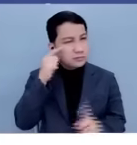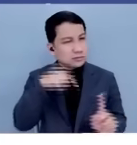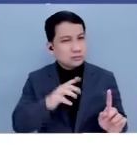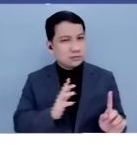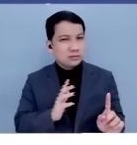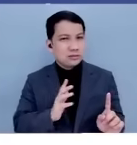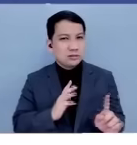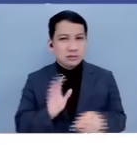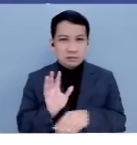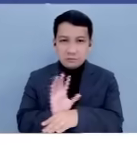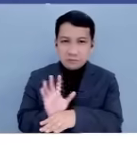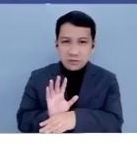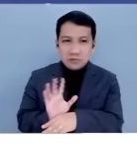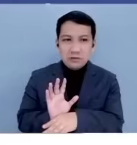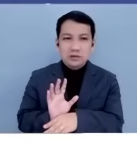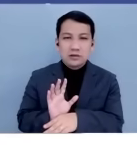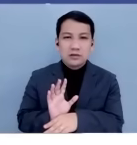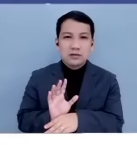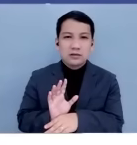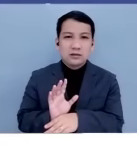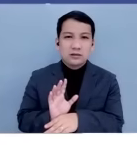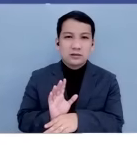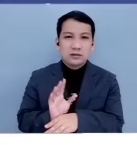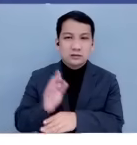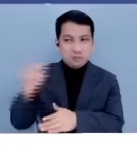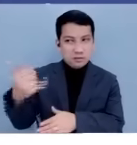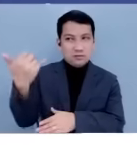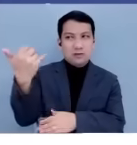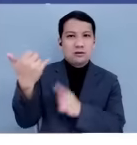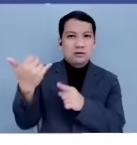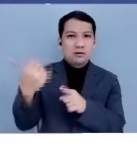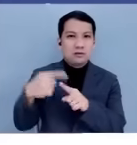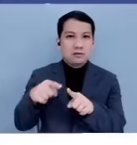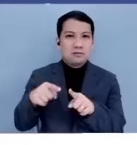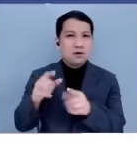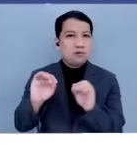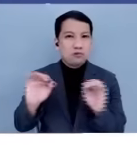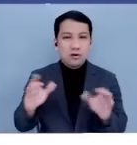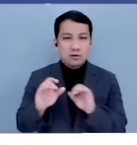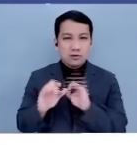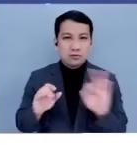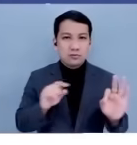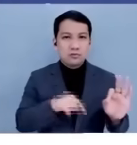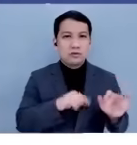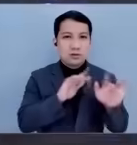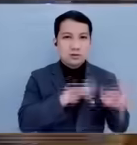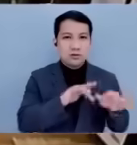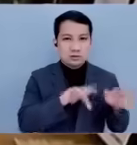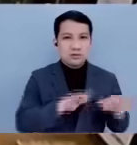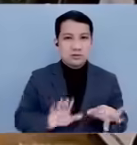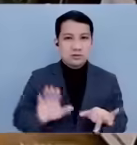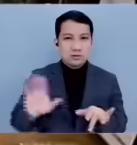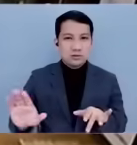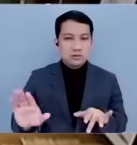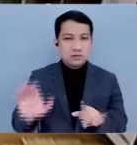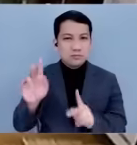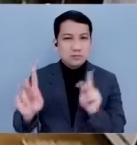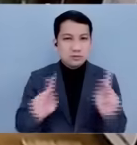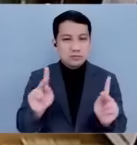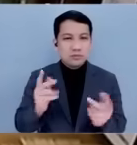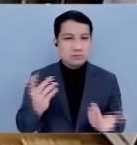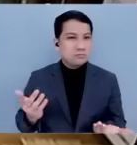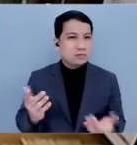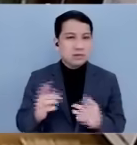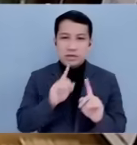eh. Pag nasa on-cam kaya lang, off-cam, naawa ako dun sa mga tao. Wala pang bagong